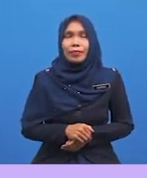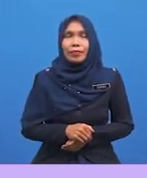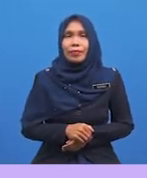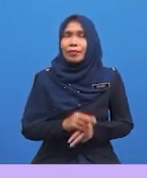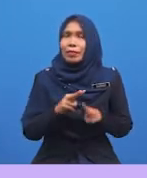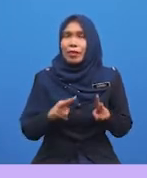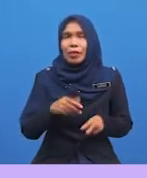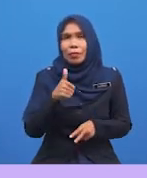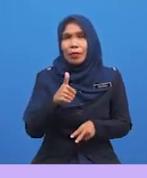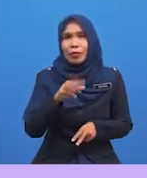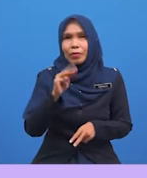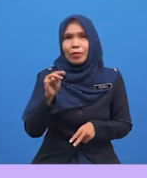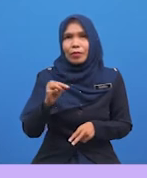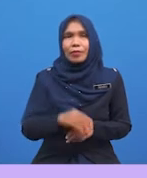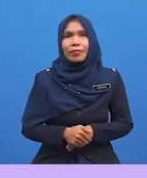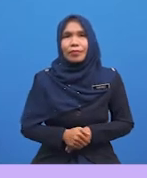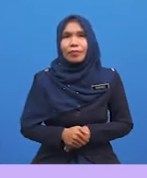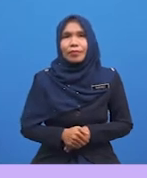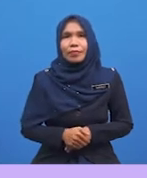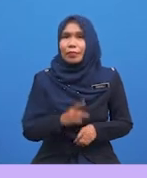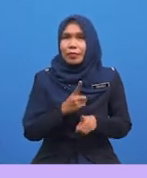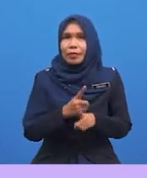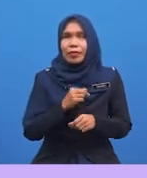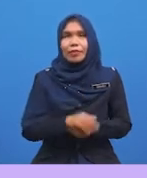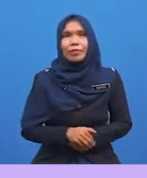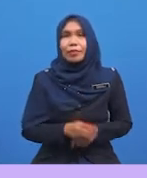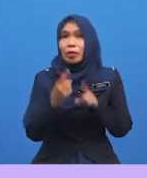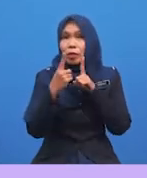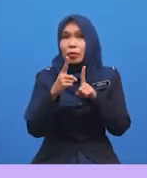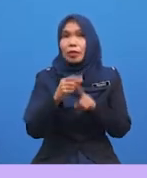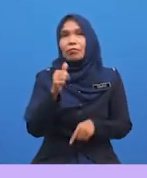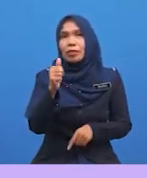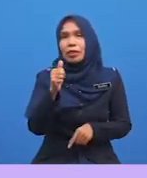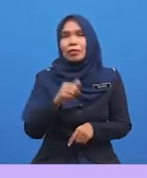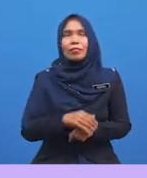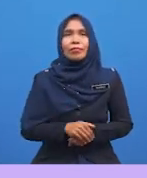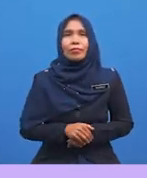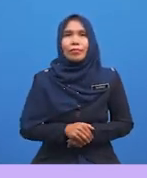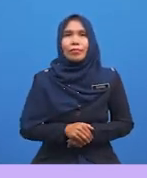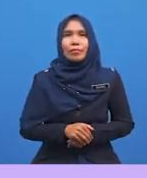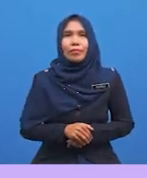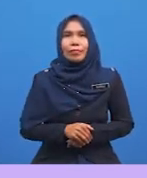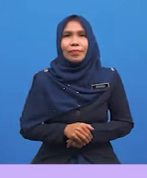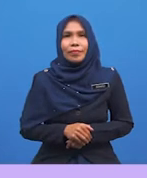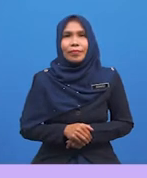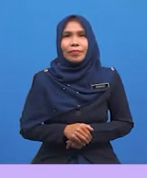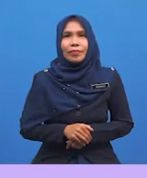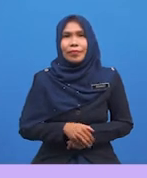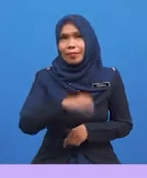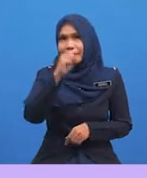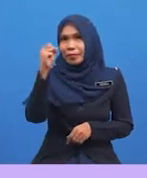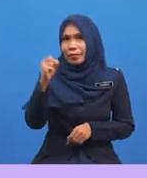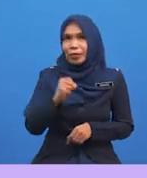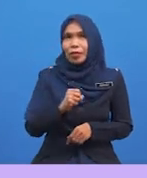Sangat bagus murid-murid. Tepat sekali. Jawapannya ialah A. Kuala Tahan.